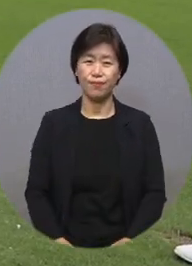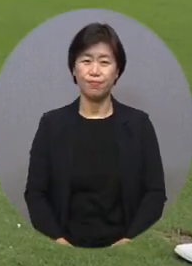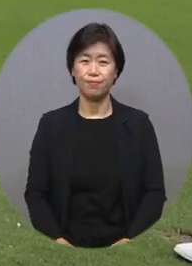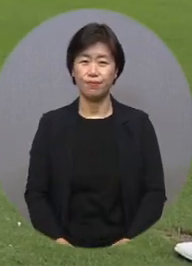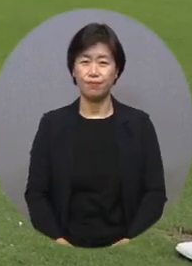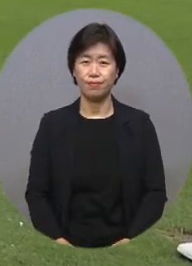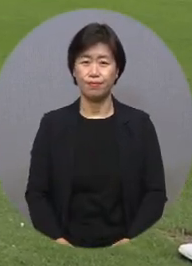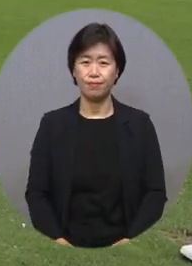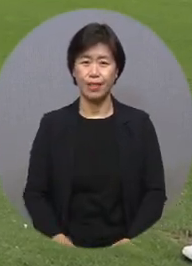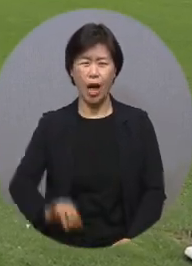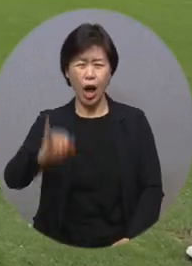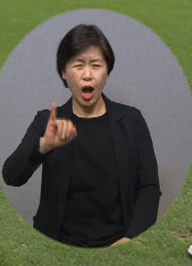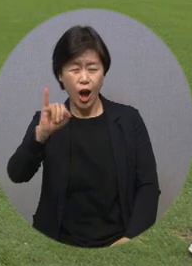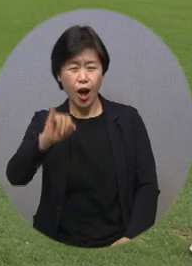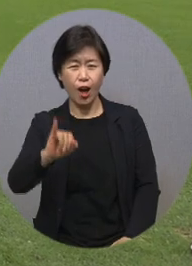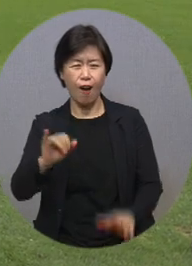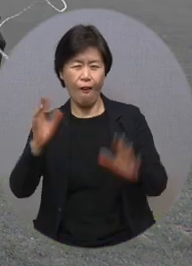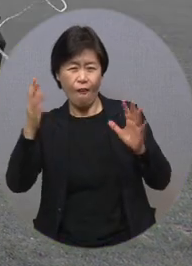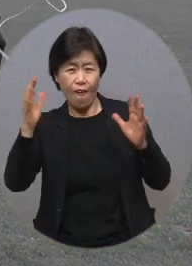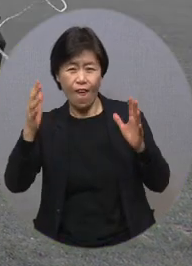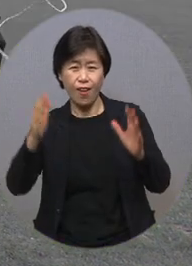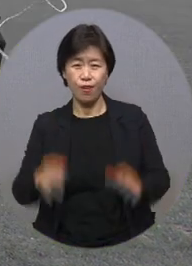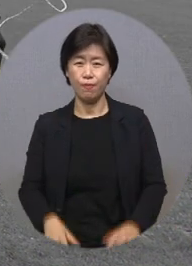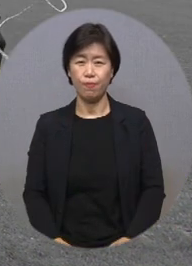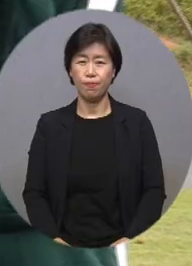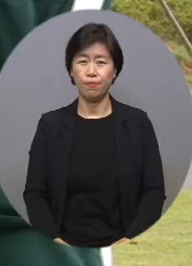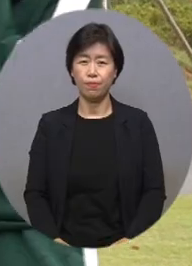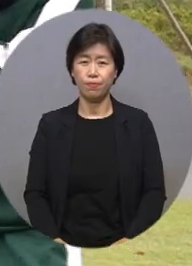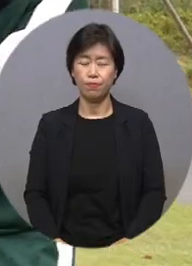언니! 언니!